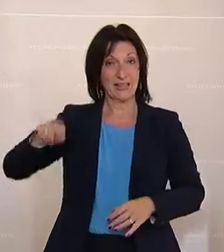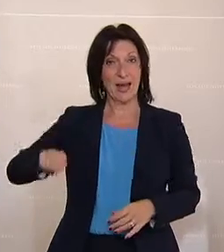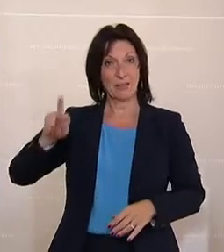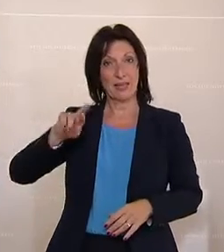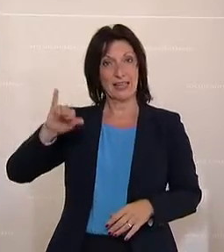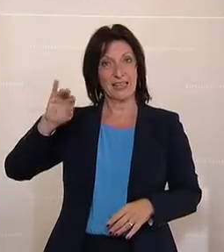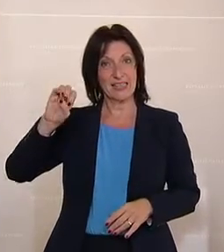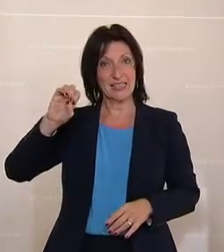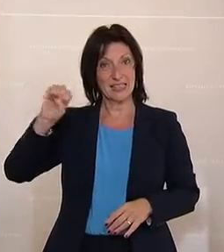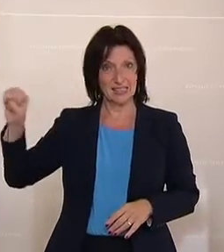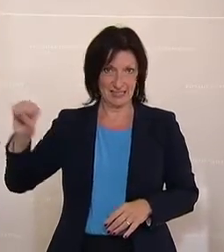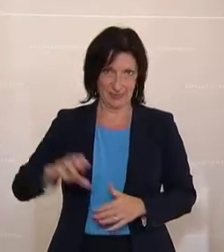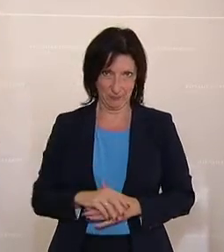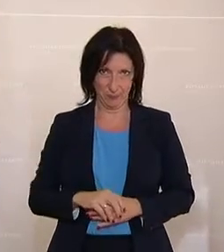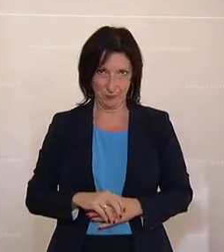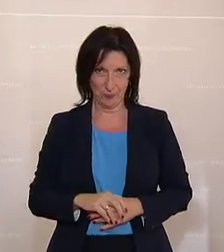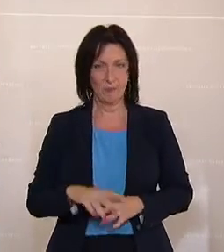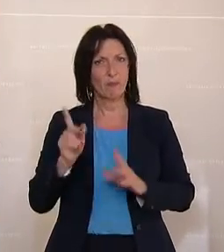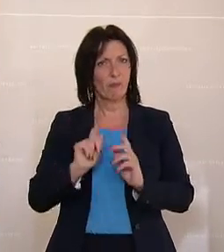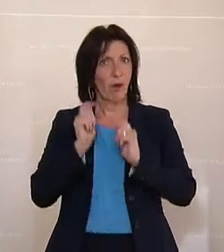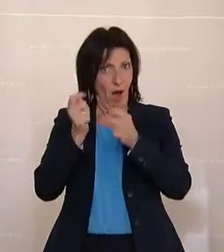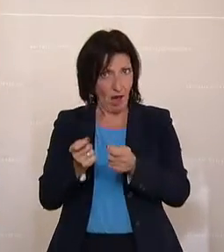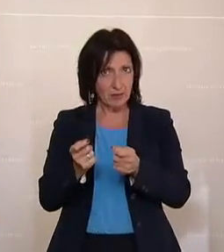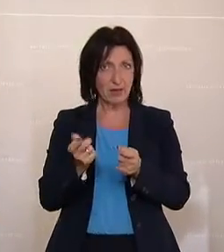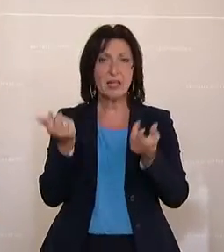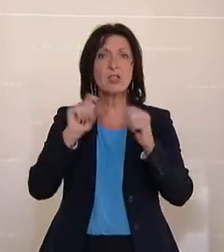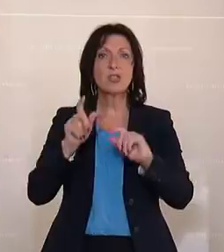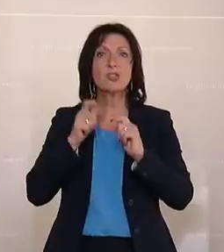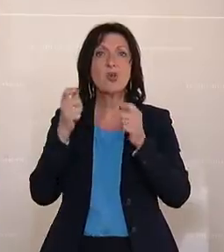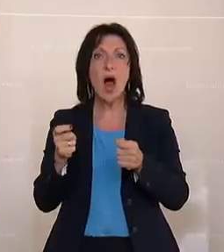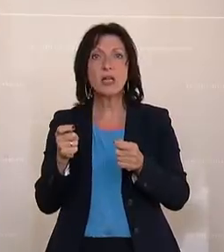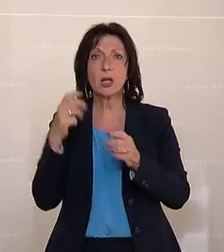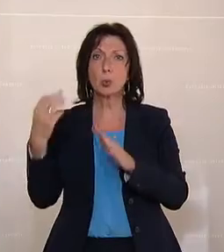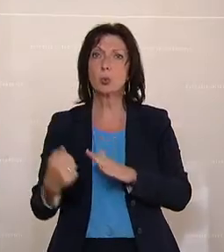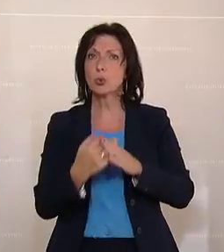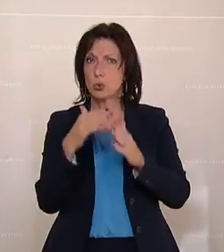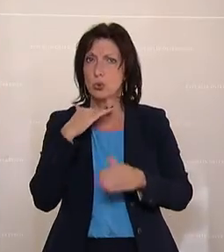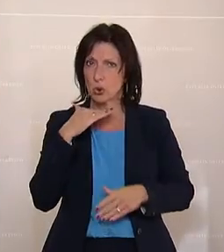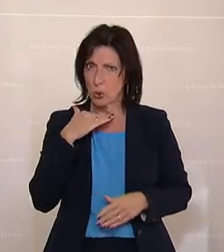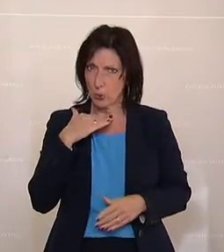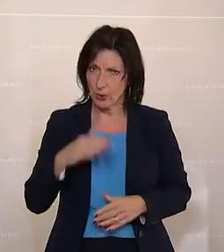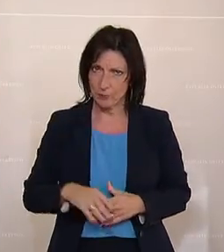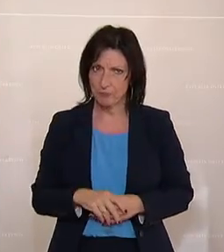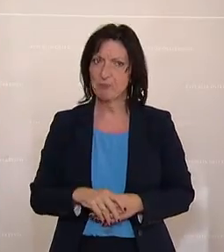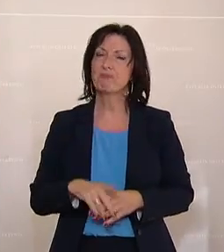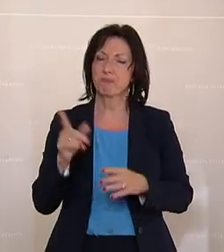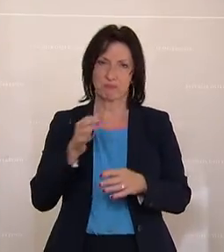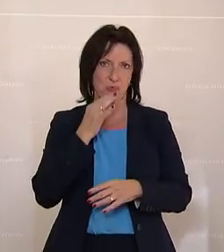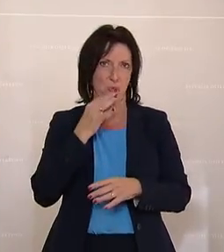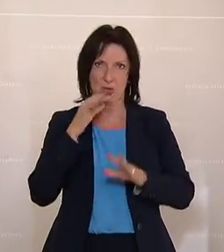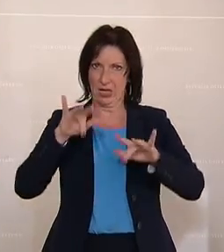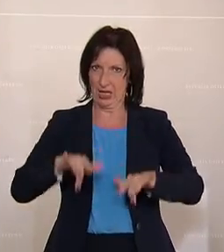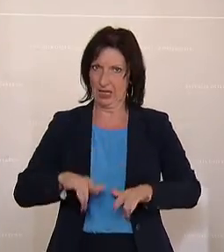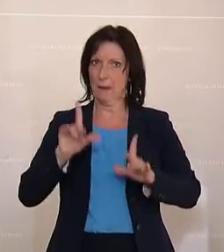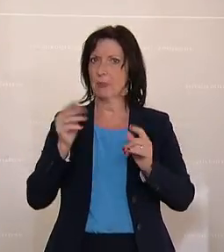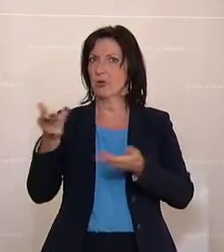Nächster Redner kommt von der FPÖ, ist dies Christian Ries. Der Entschließungsantrag ist ausreichend unterstützt, ist ordnungsgemäß eingebracht und steht